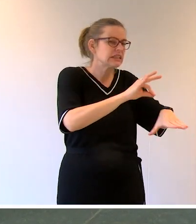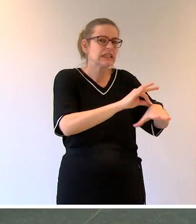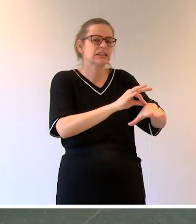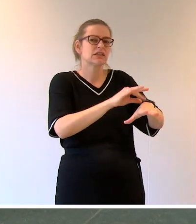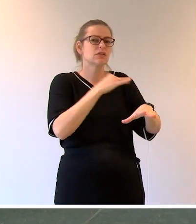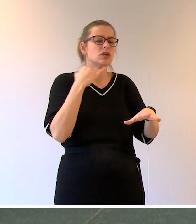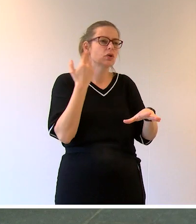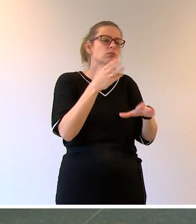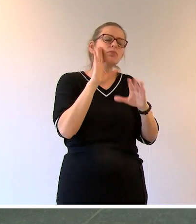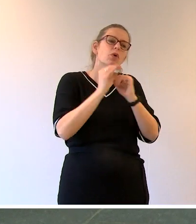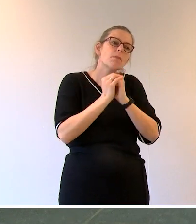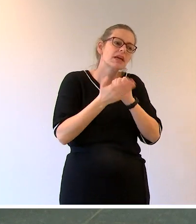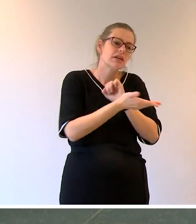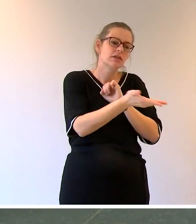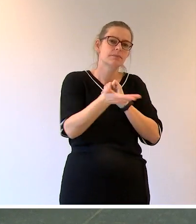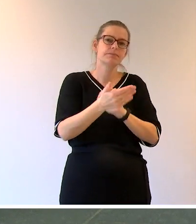en dood.